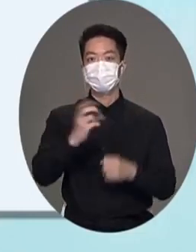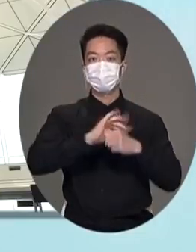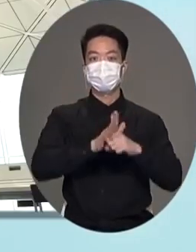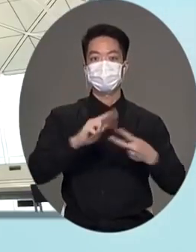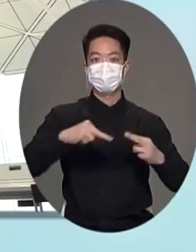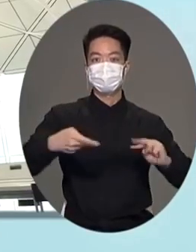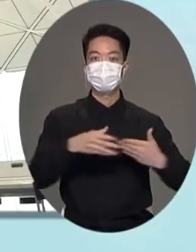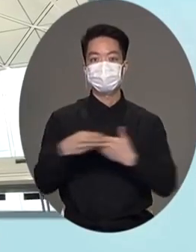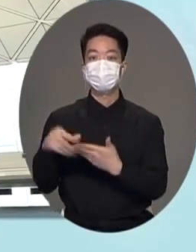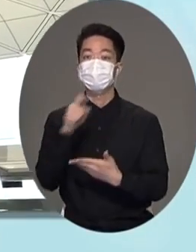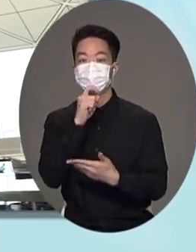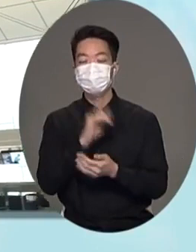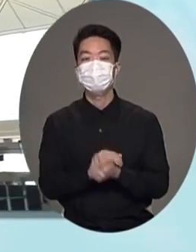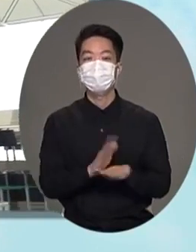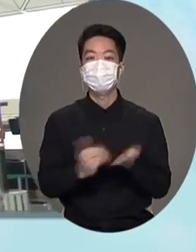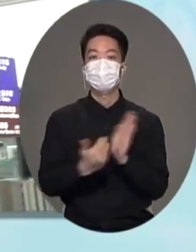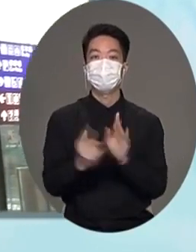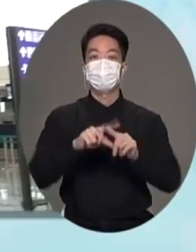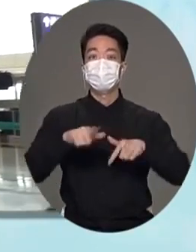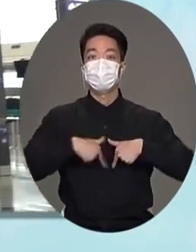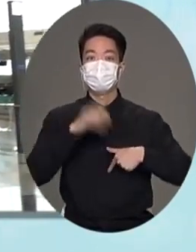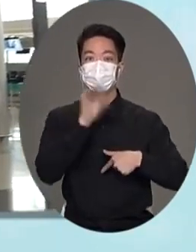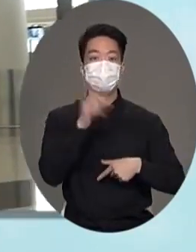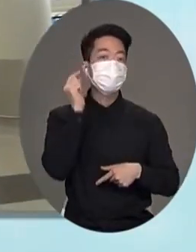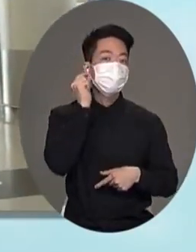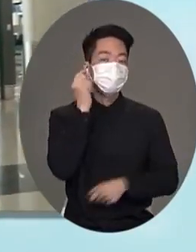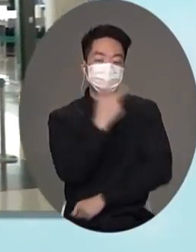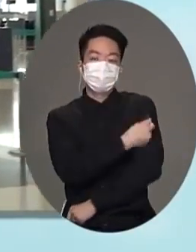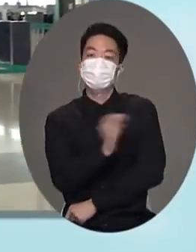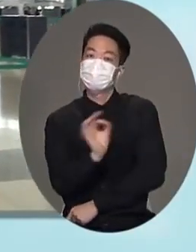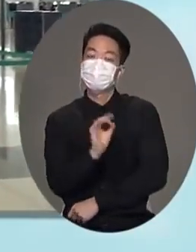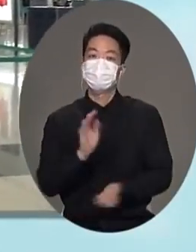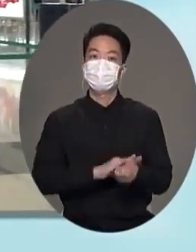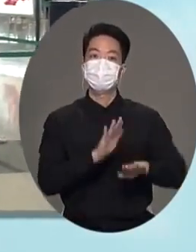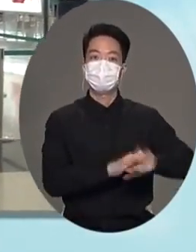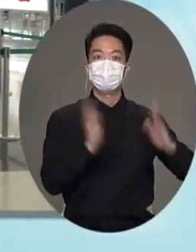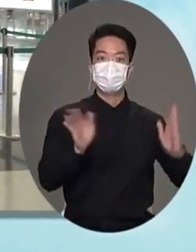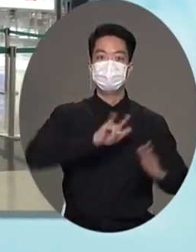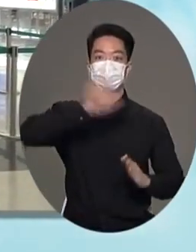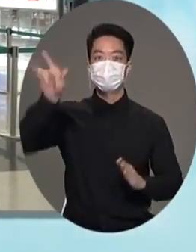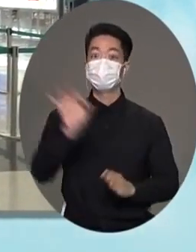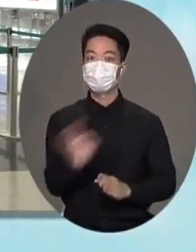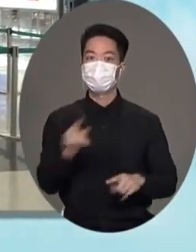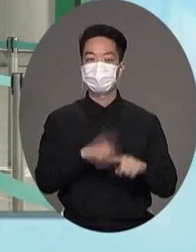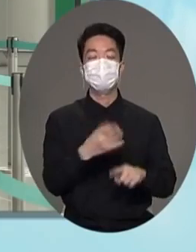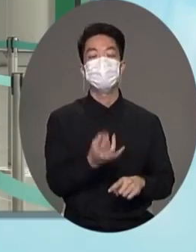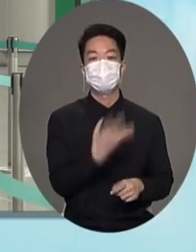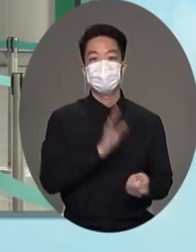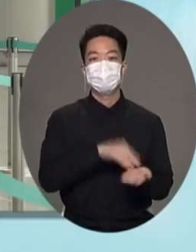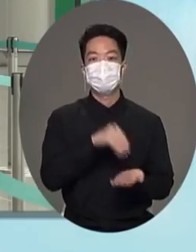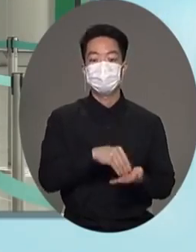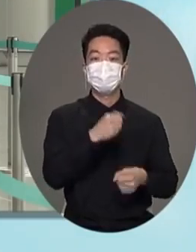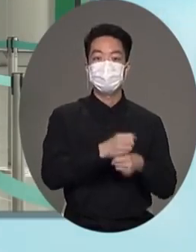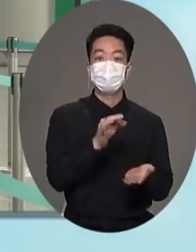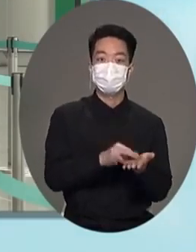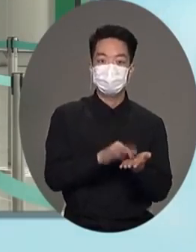株。卫生防护中心话，呢名女子冇接种疫苗，潜伏期间冇外游，属于本地个案。佢嘅工作